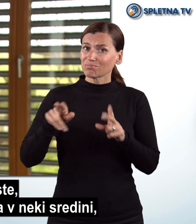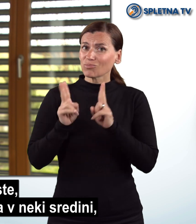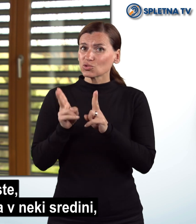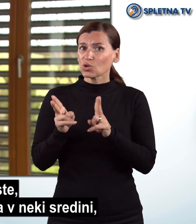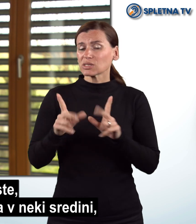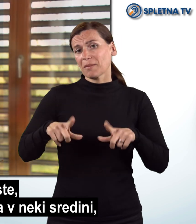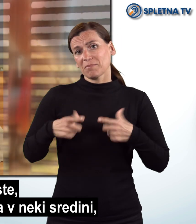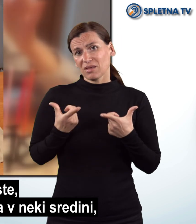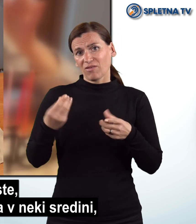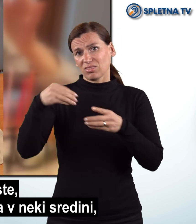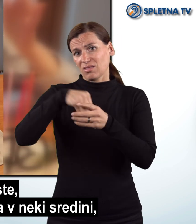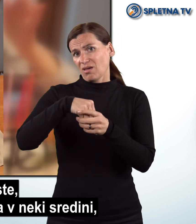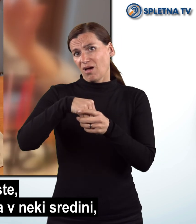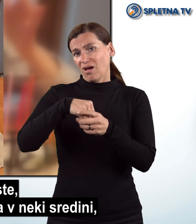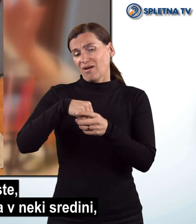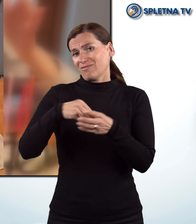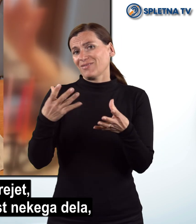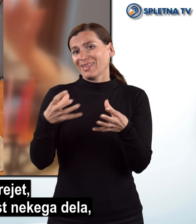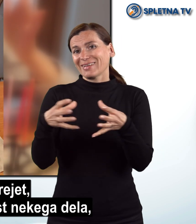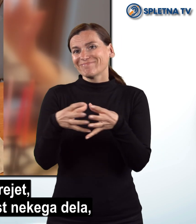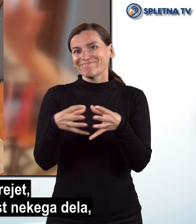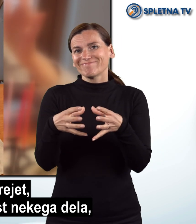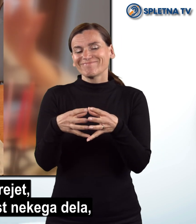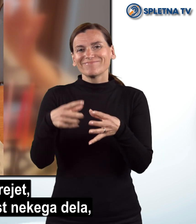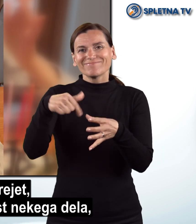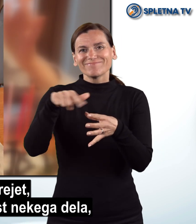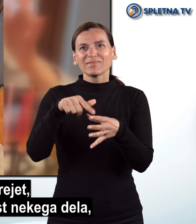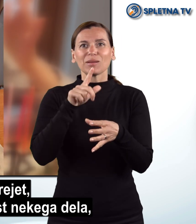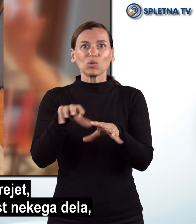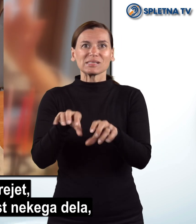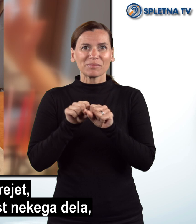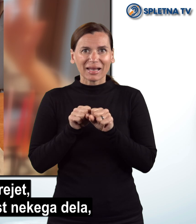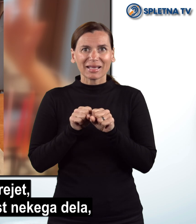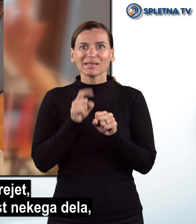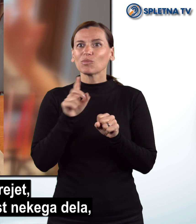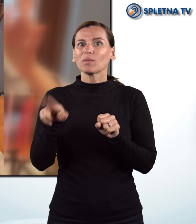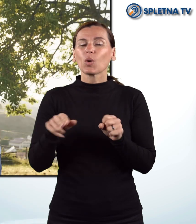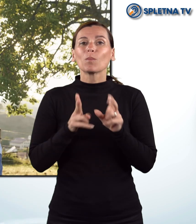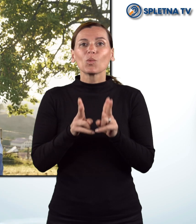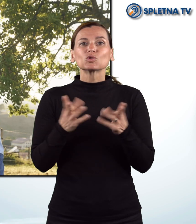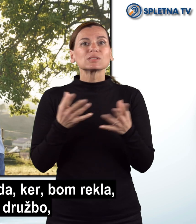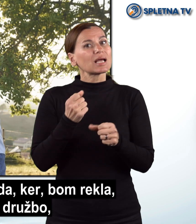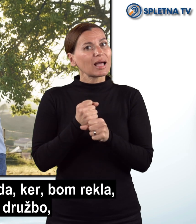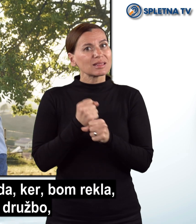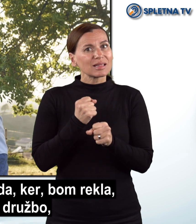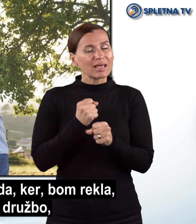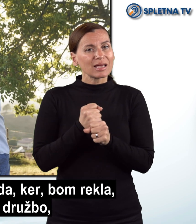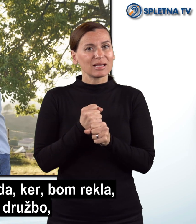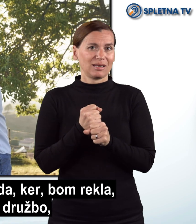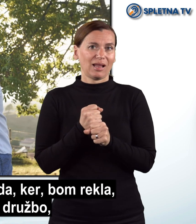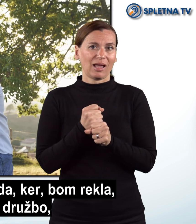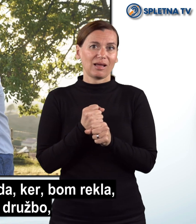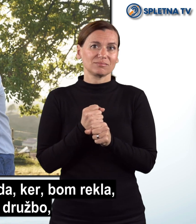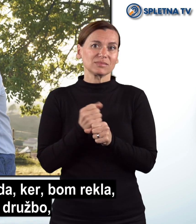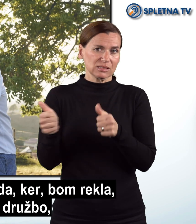bivanja v neki sredini, kjer bo sprejet, kjer bo imel možnost nekega dela, pod